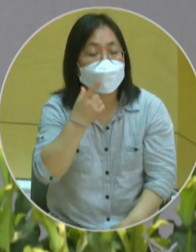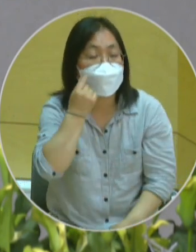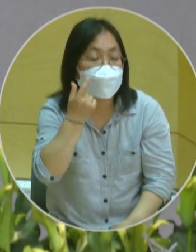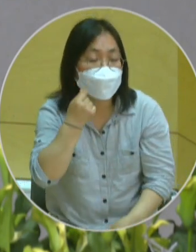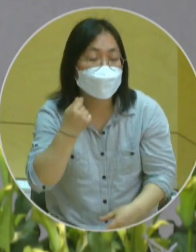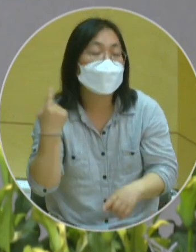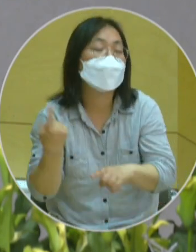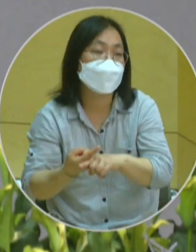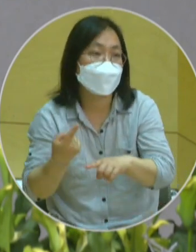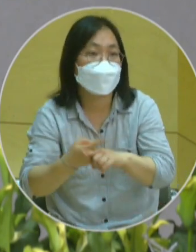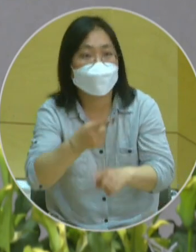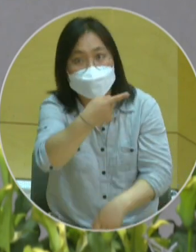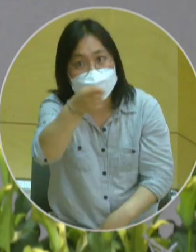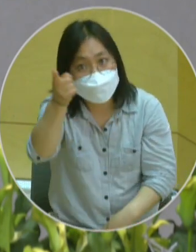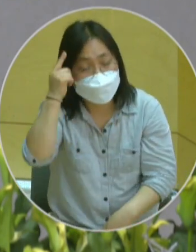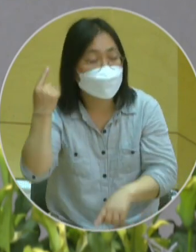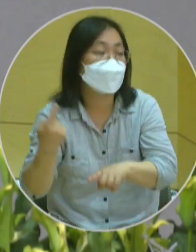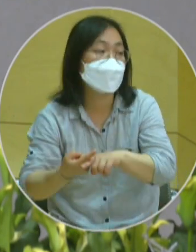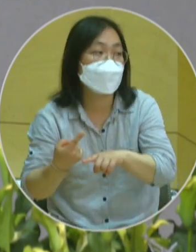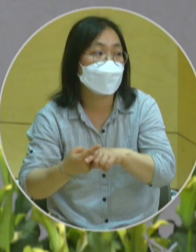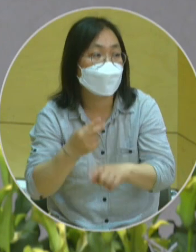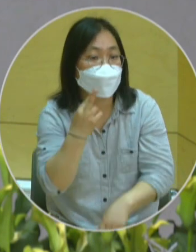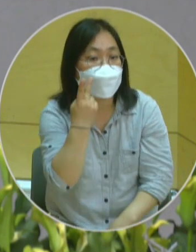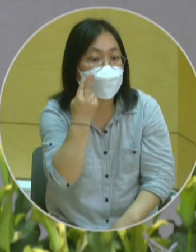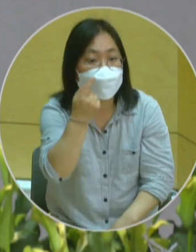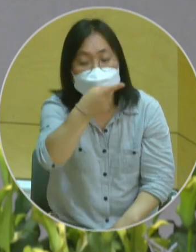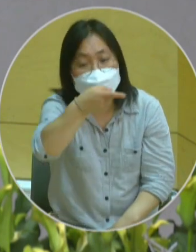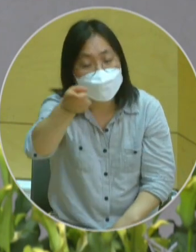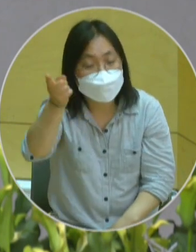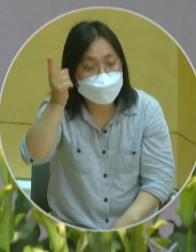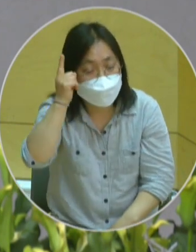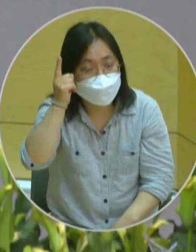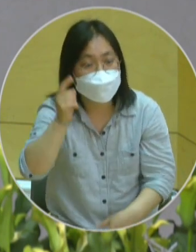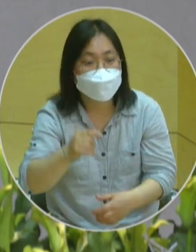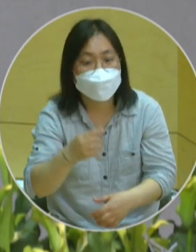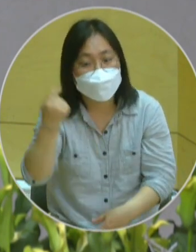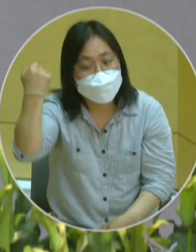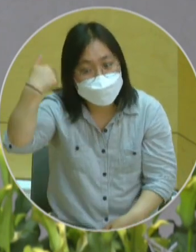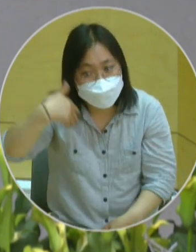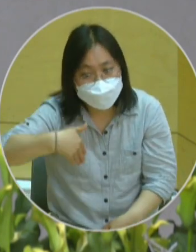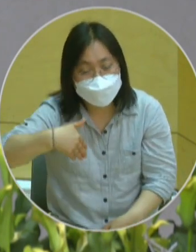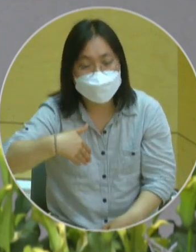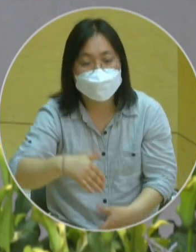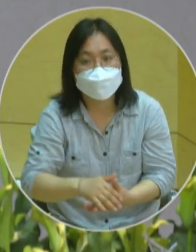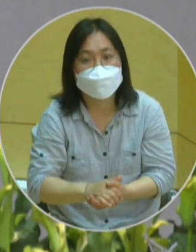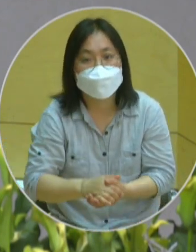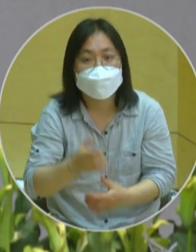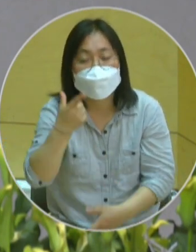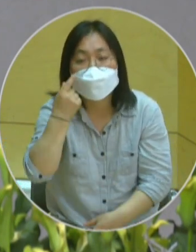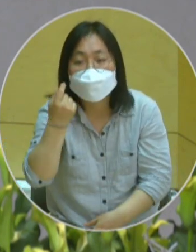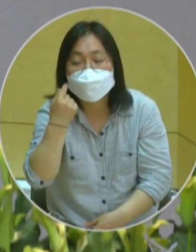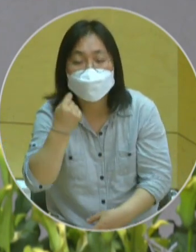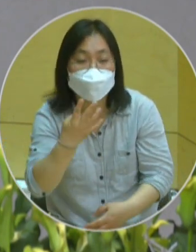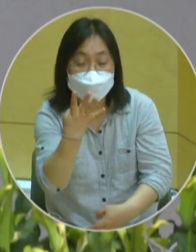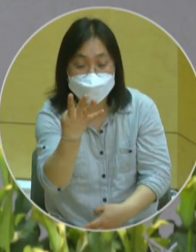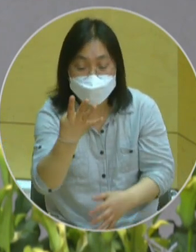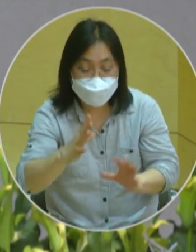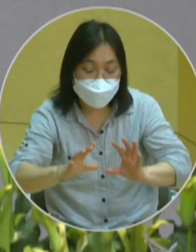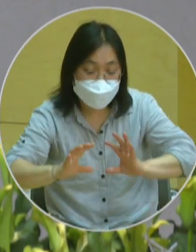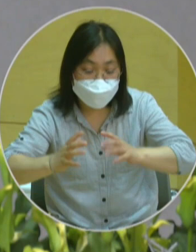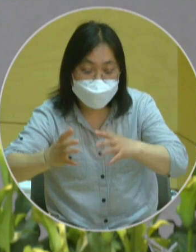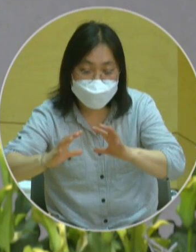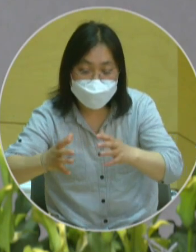러시아도 마찬가지입니다. 자, 미국과 러시아, 중국과 그리고 이 일본 이 4대